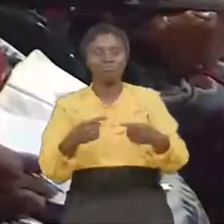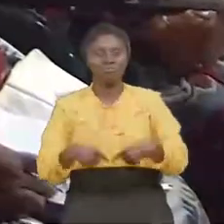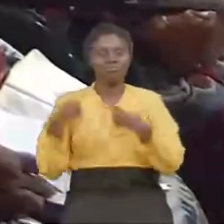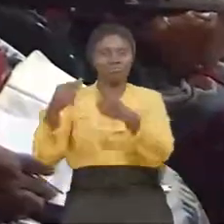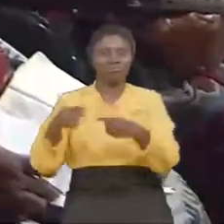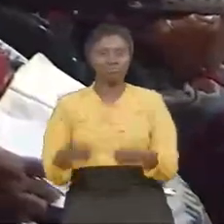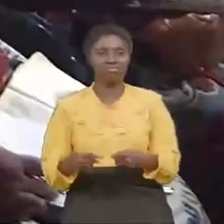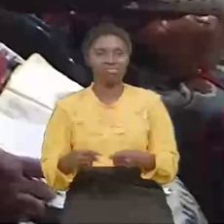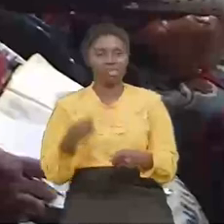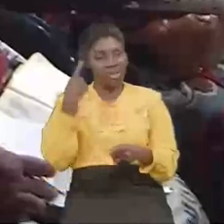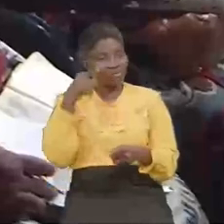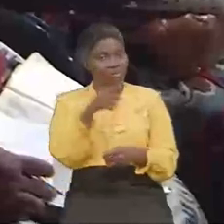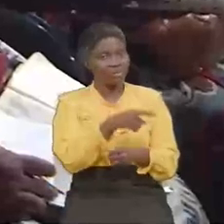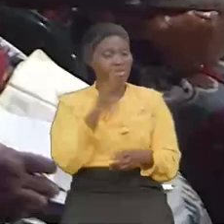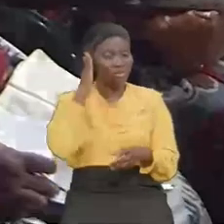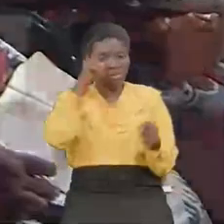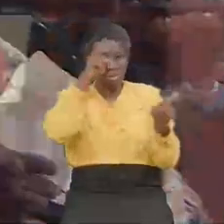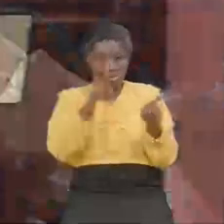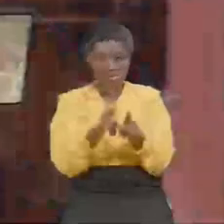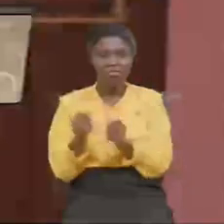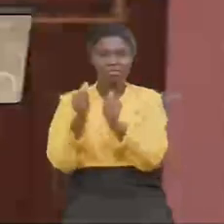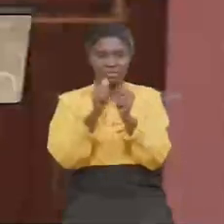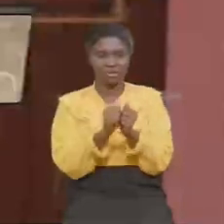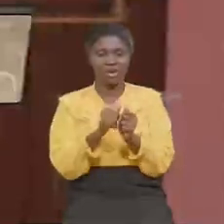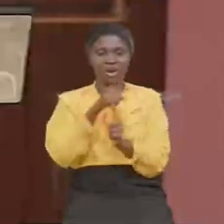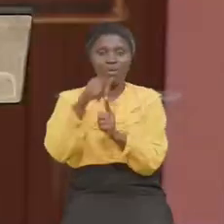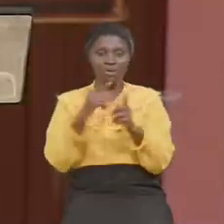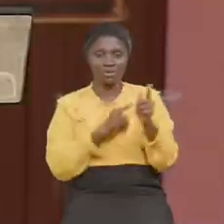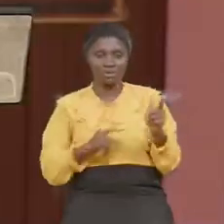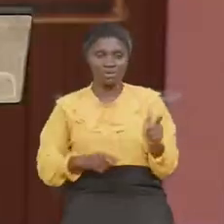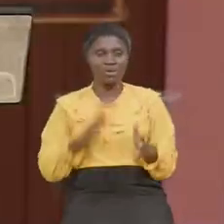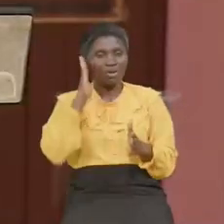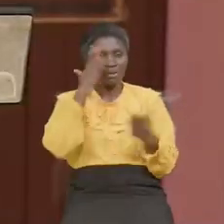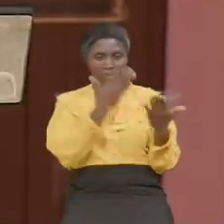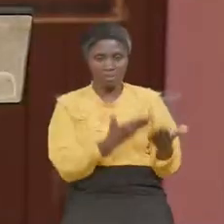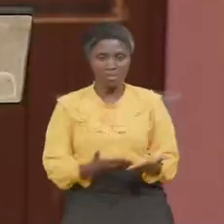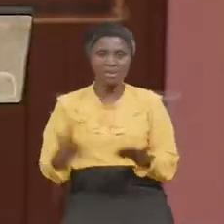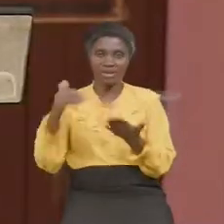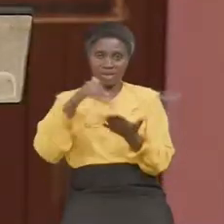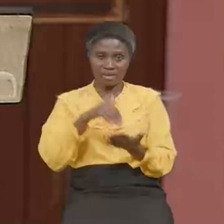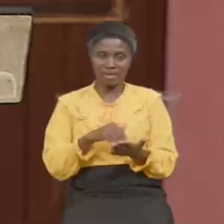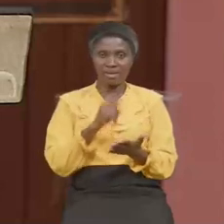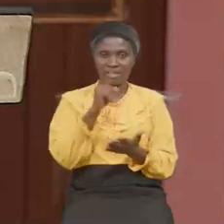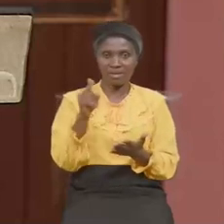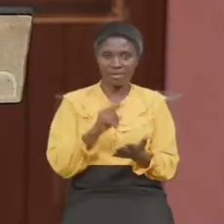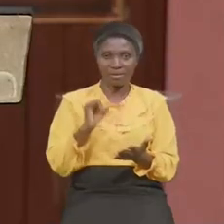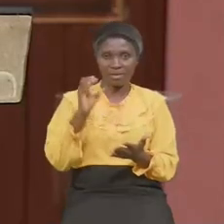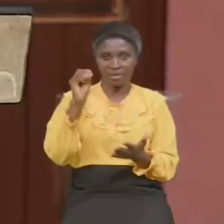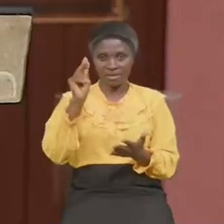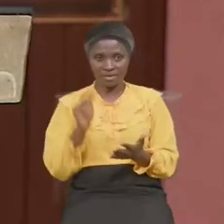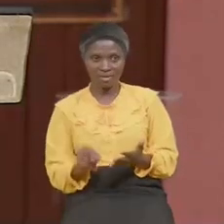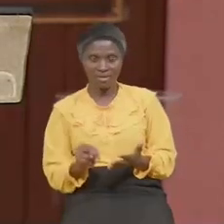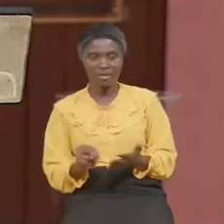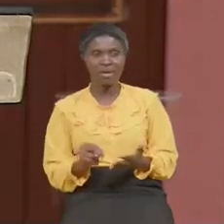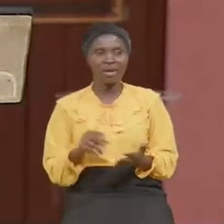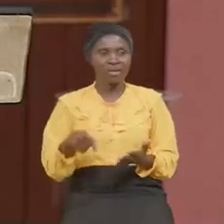propres yeux, elles voient que l'Éternel ramène Sion. Éclatez ensemble en cris de joie,